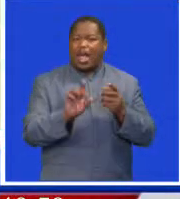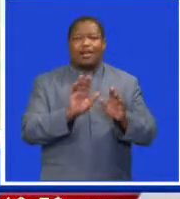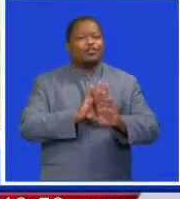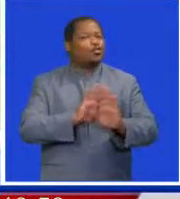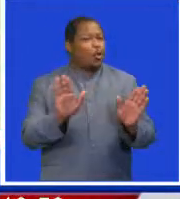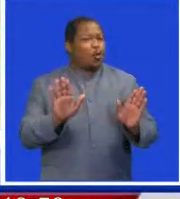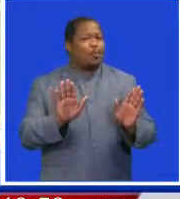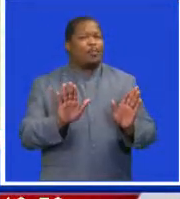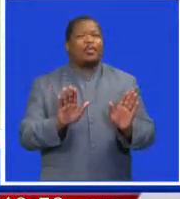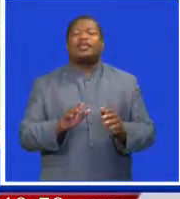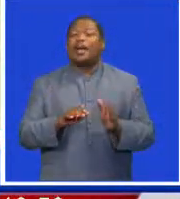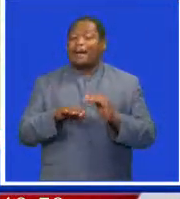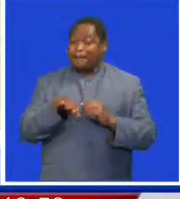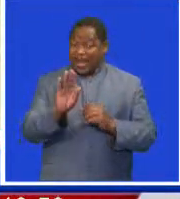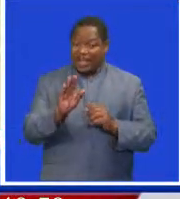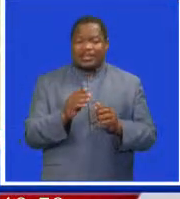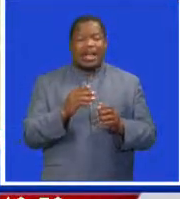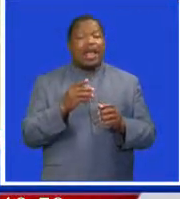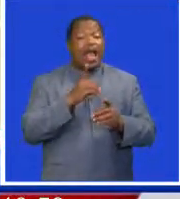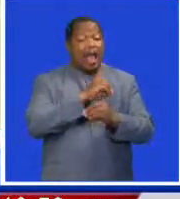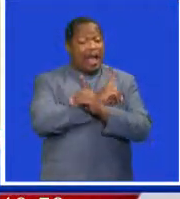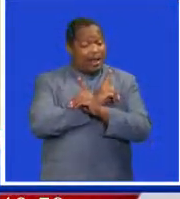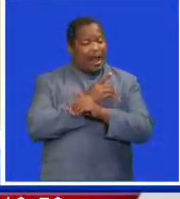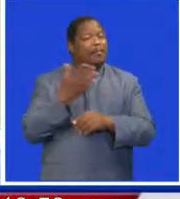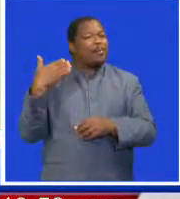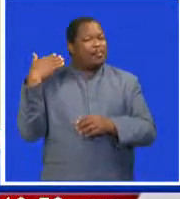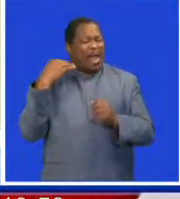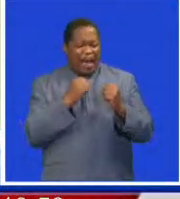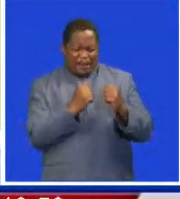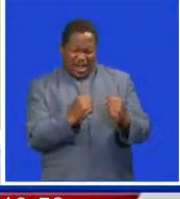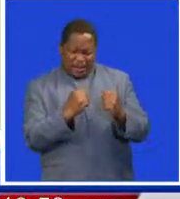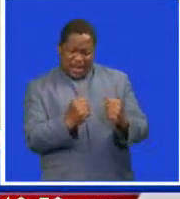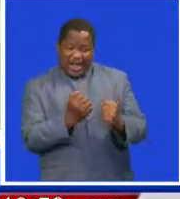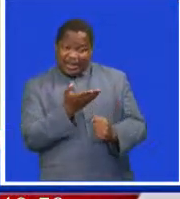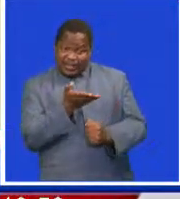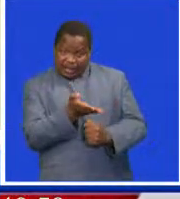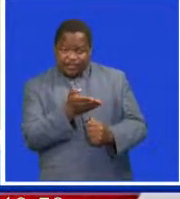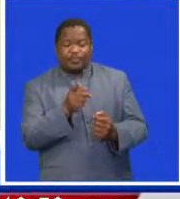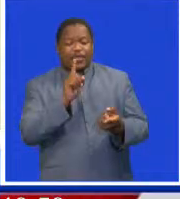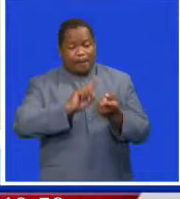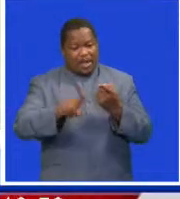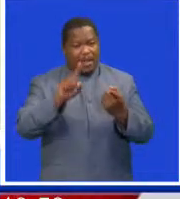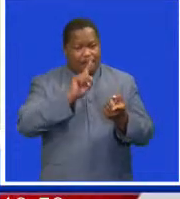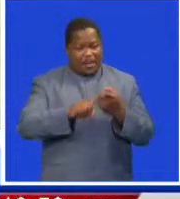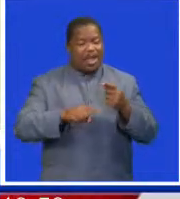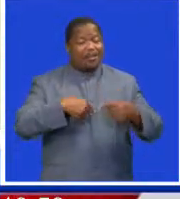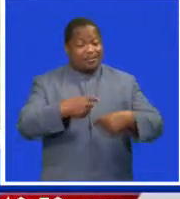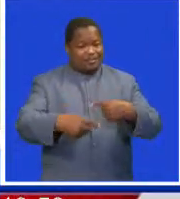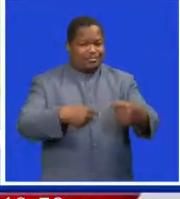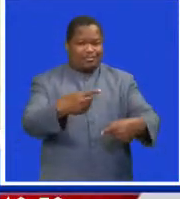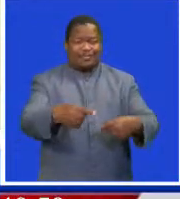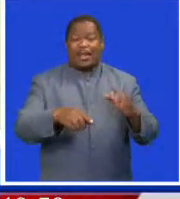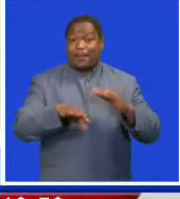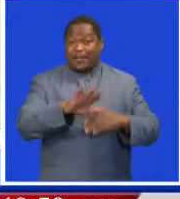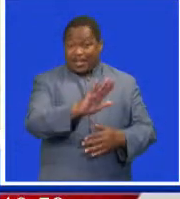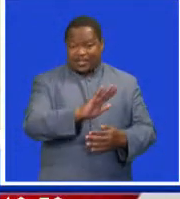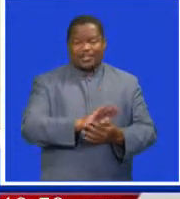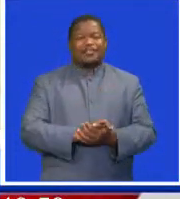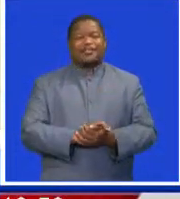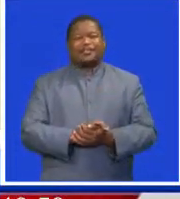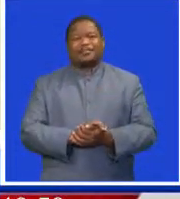njengoba ngibona labantu babhalisiwe ngalokusemthethweni nawubuka umdlalo webhola.